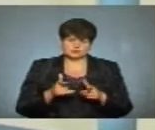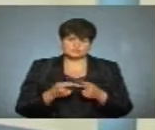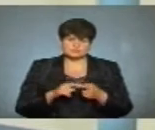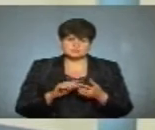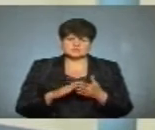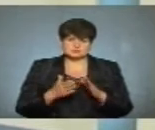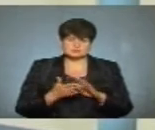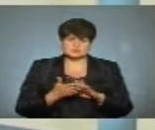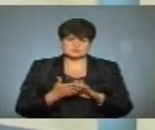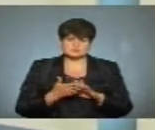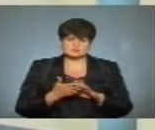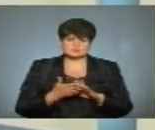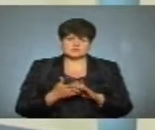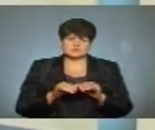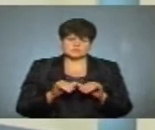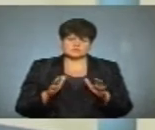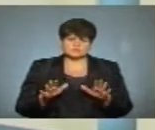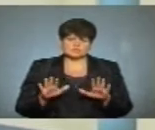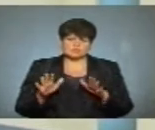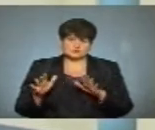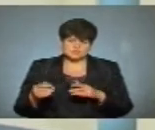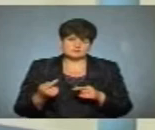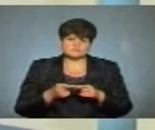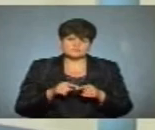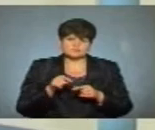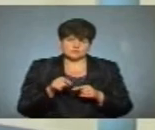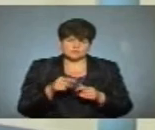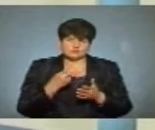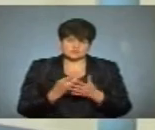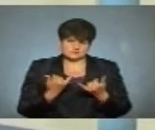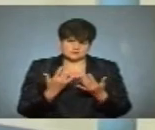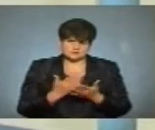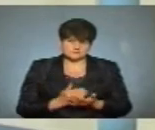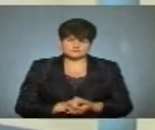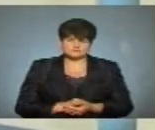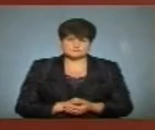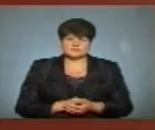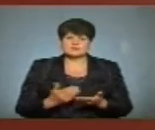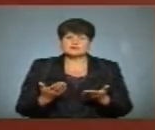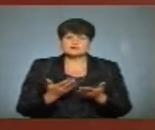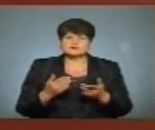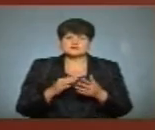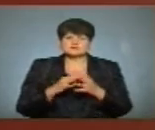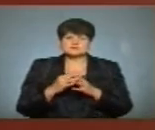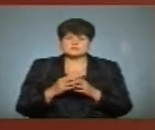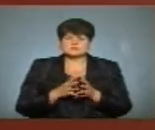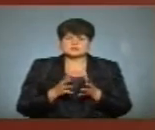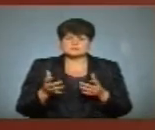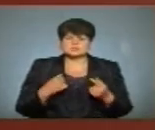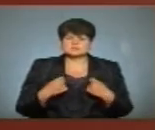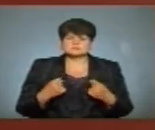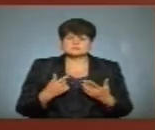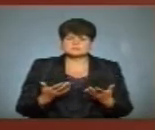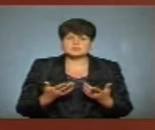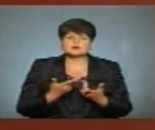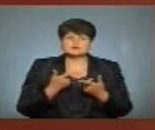ситуації, до розвитку подій в такому вигляді, як він зараз є. Які населені пункти найбільше постраждали?